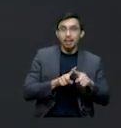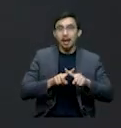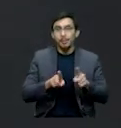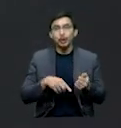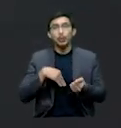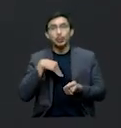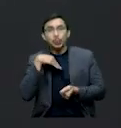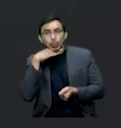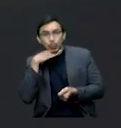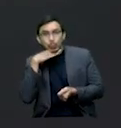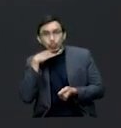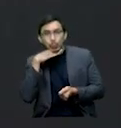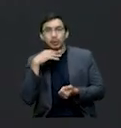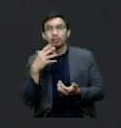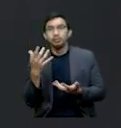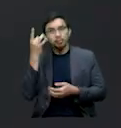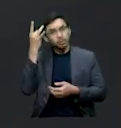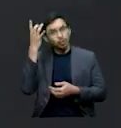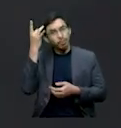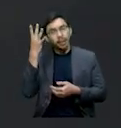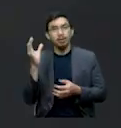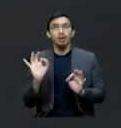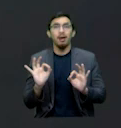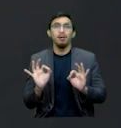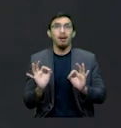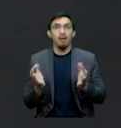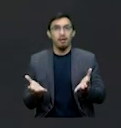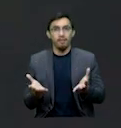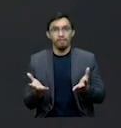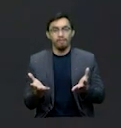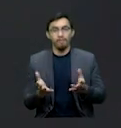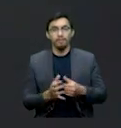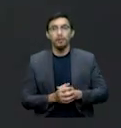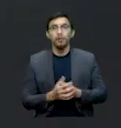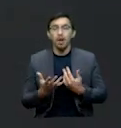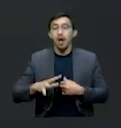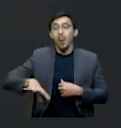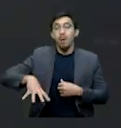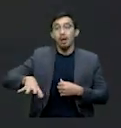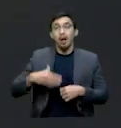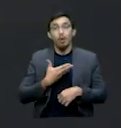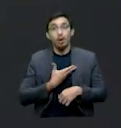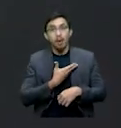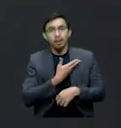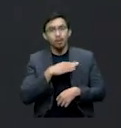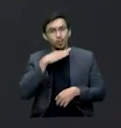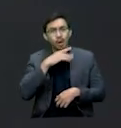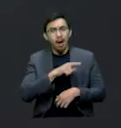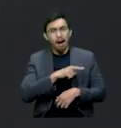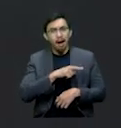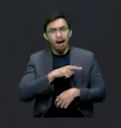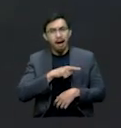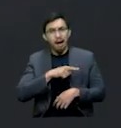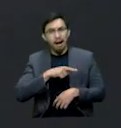saja katanya itu supirnya ambulan juga. Kemudian keluarga korban ini kan udah terlalu lama nunggu, terpaksalah